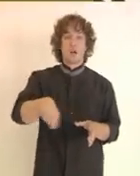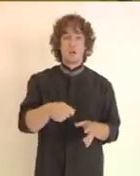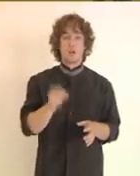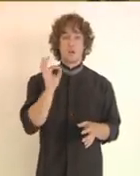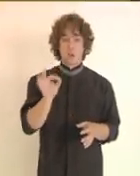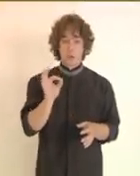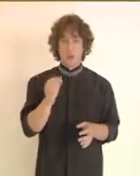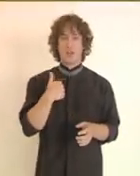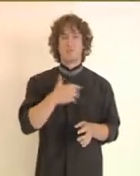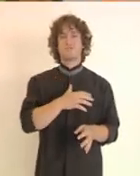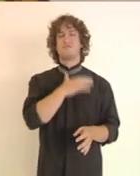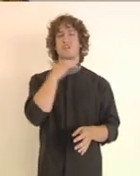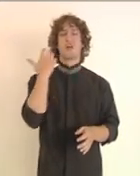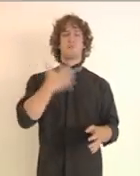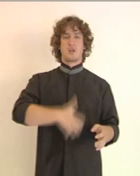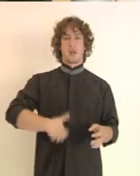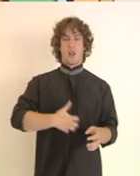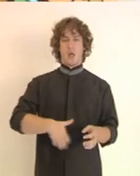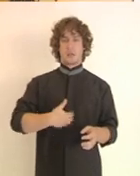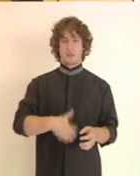Som hladný ako vlk.